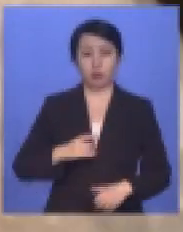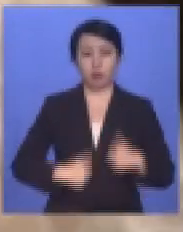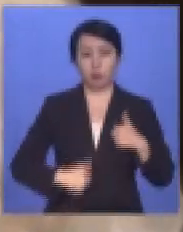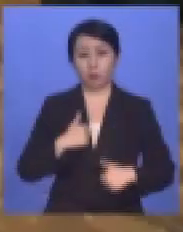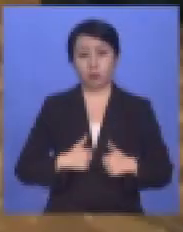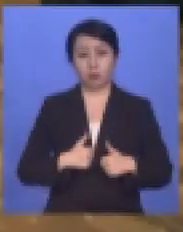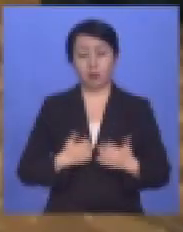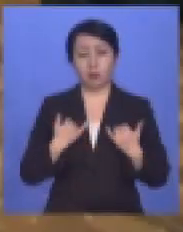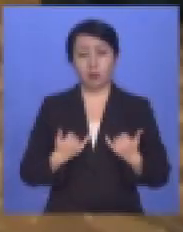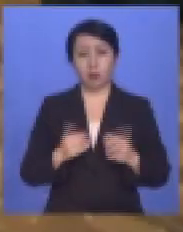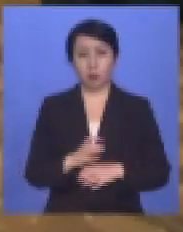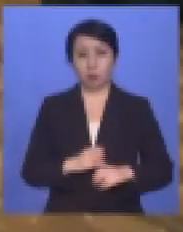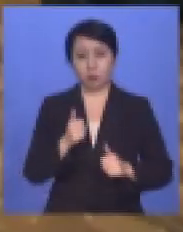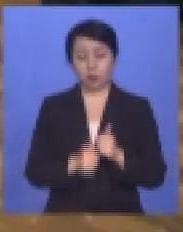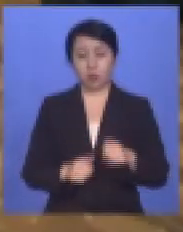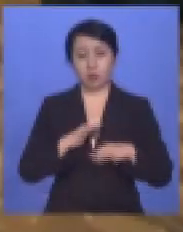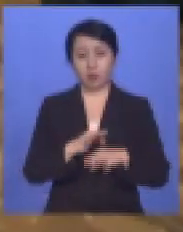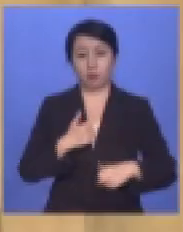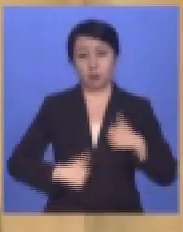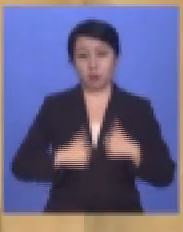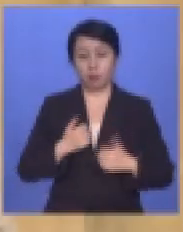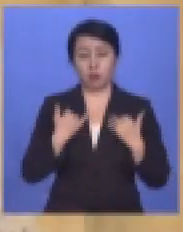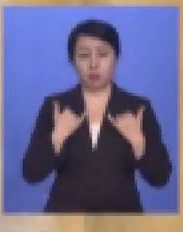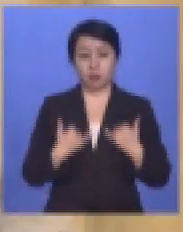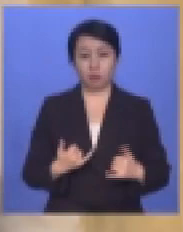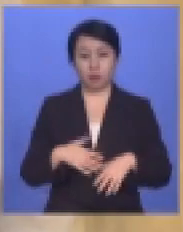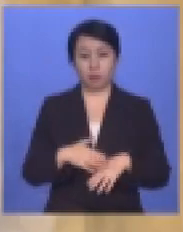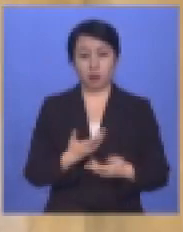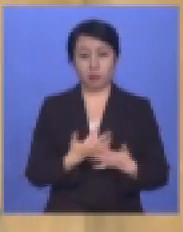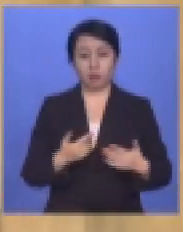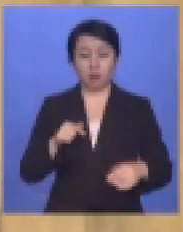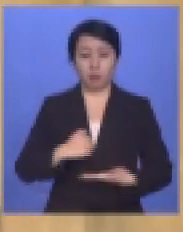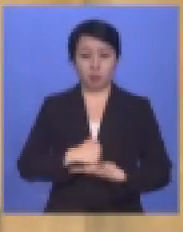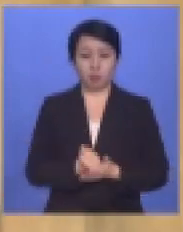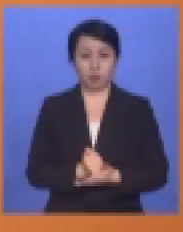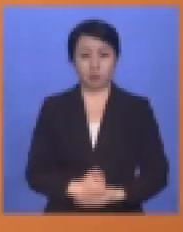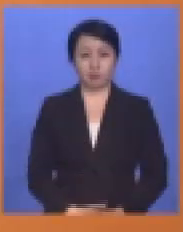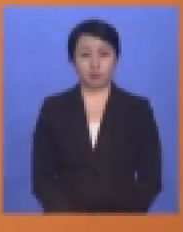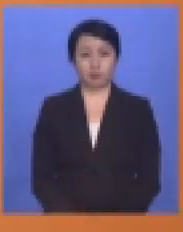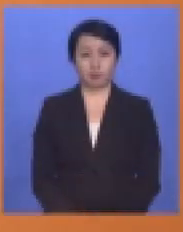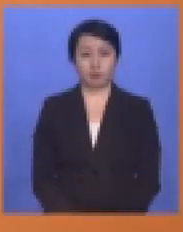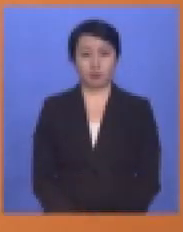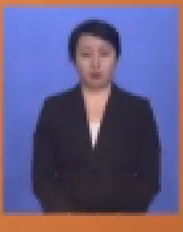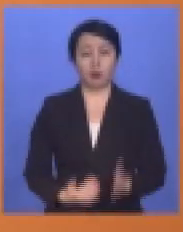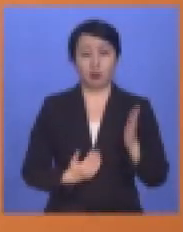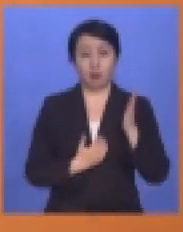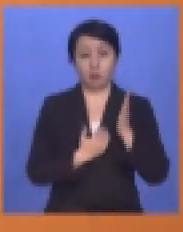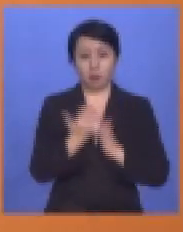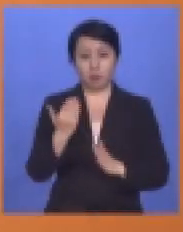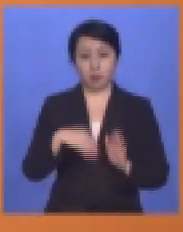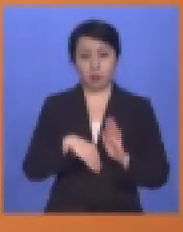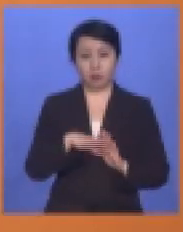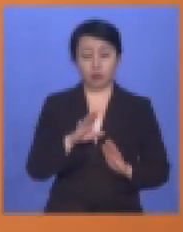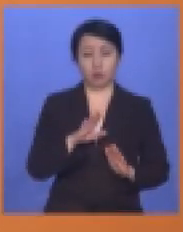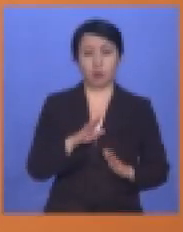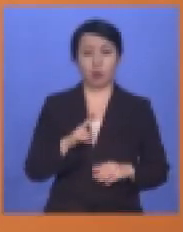конкурсов. Поэтому среди клубов часто проводятся соревнования. Сегодняшний парад профессии тому подтверждение. Конечно, повышение